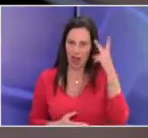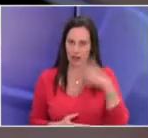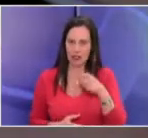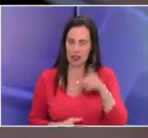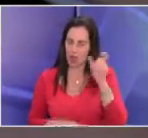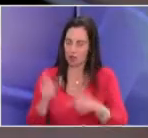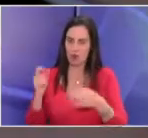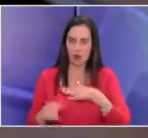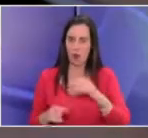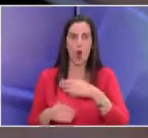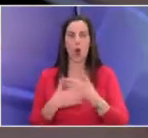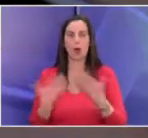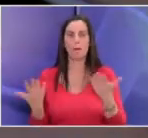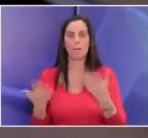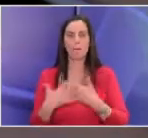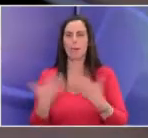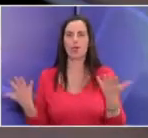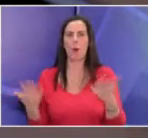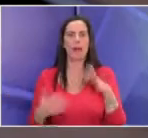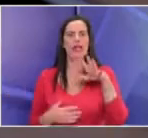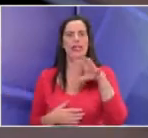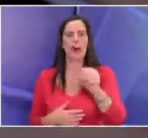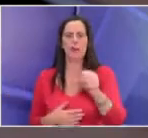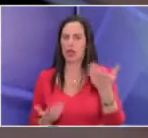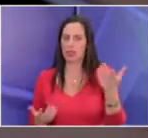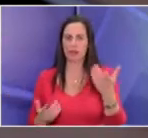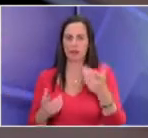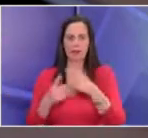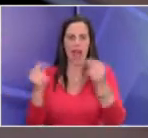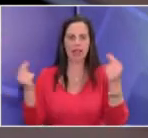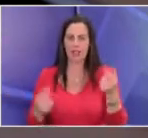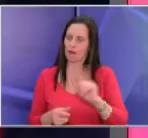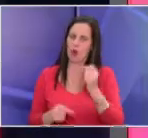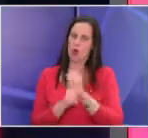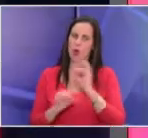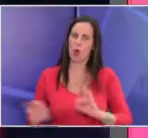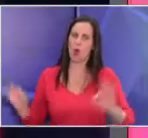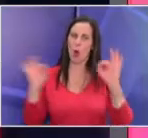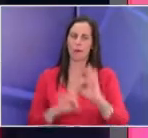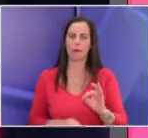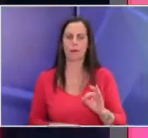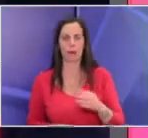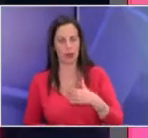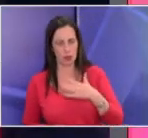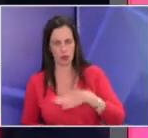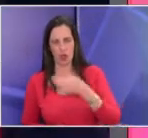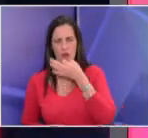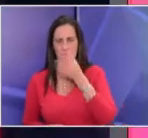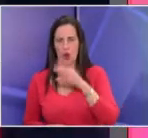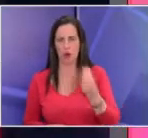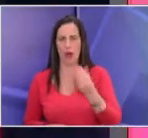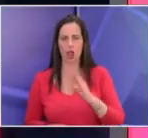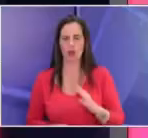אם יש משהו שפשוט מוציא אותי מדעתי בחברה הישראלית, יודעת מה?